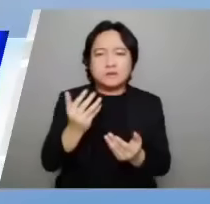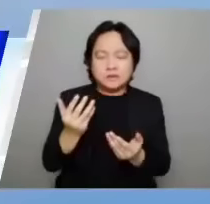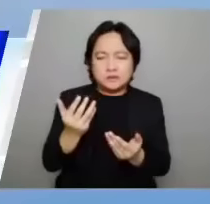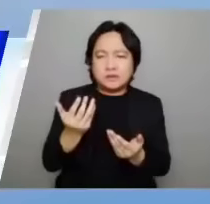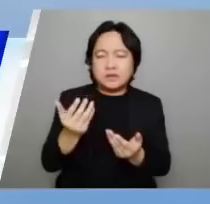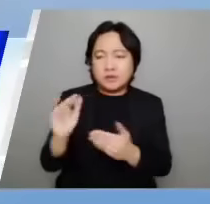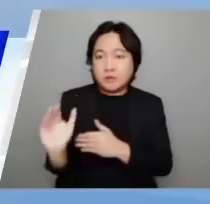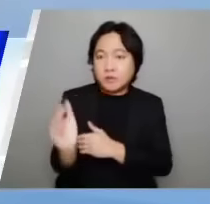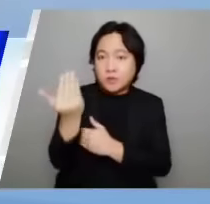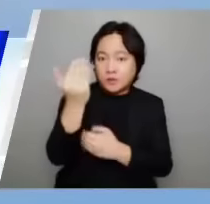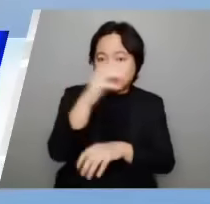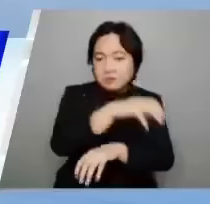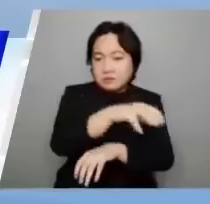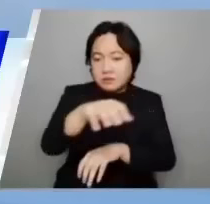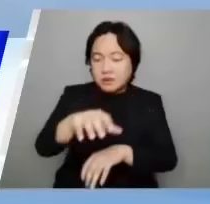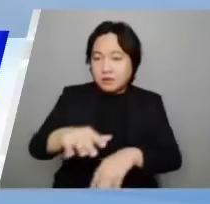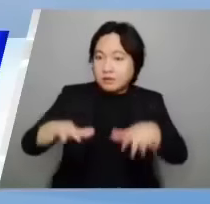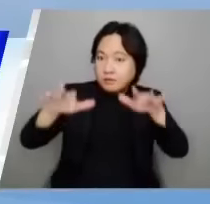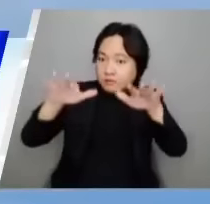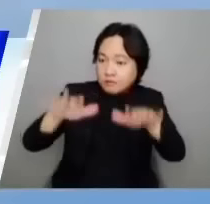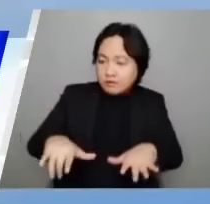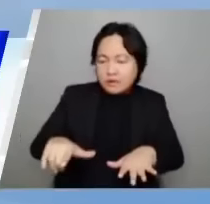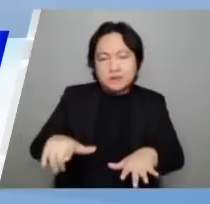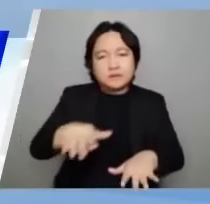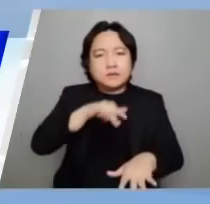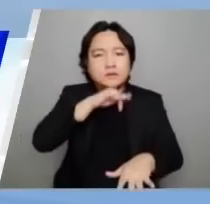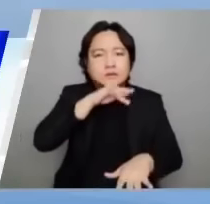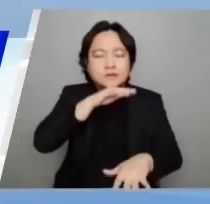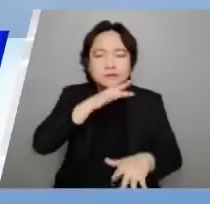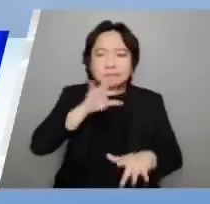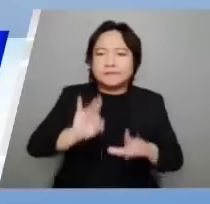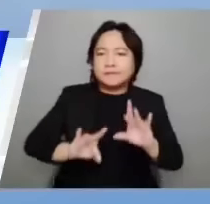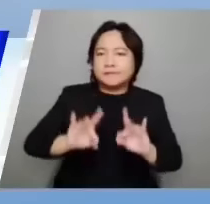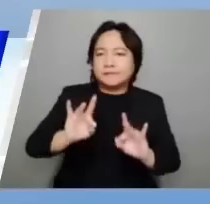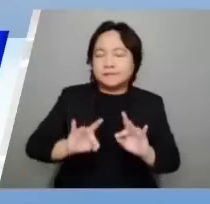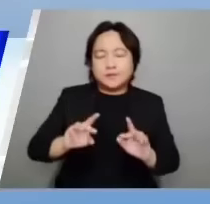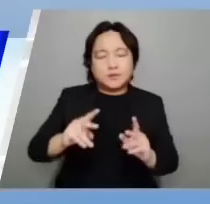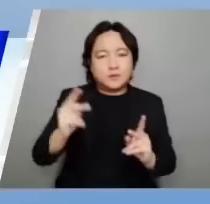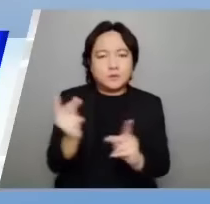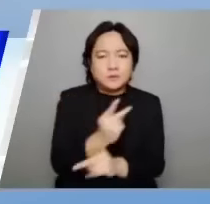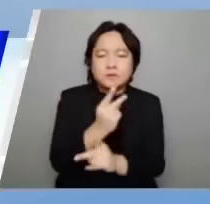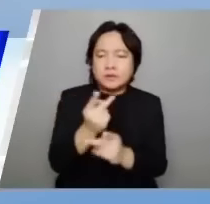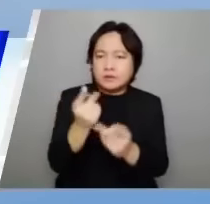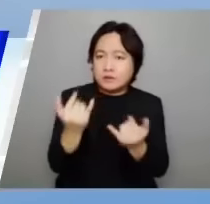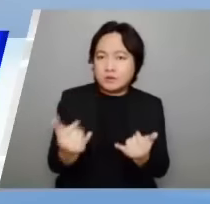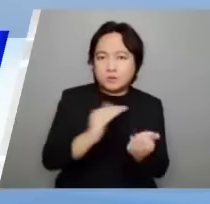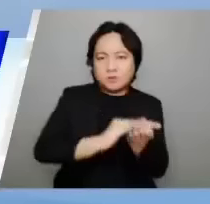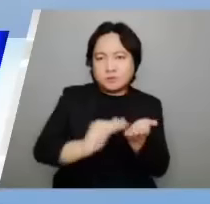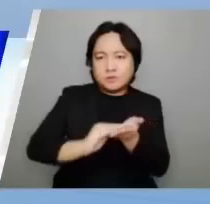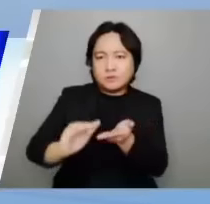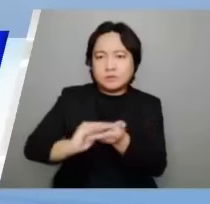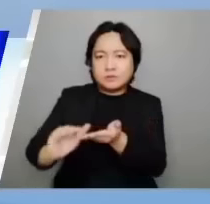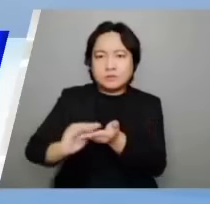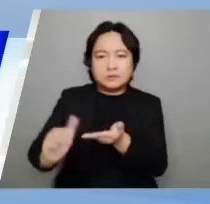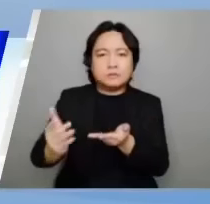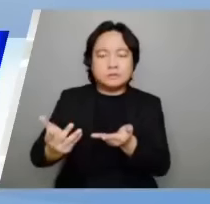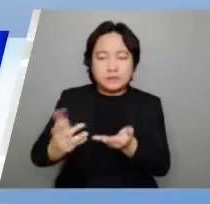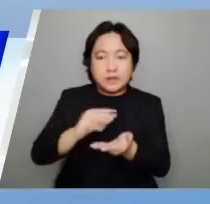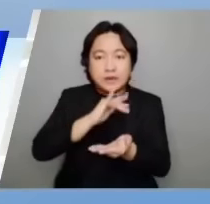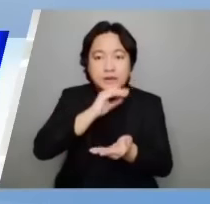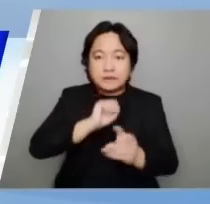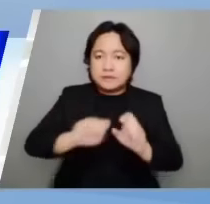eto, puspusan ang kanilang paglilinis para kahit papano imabawasan ang kalat sa kalsada.